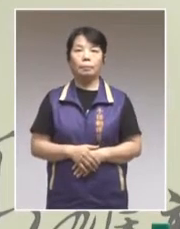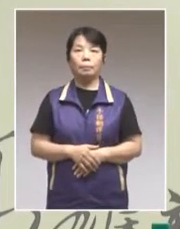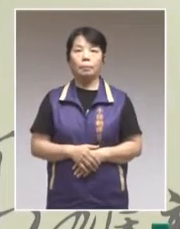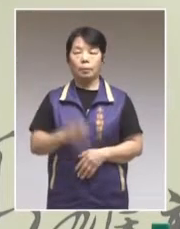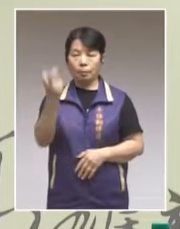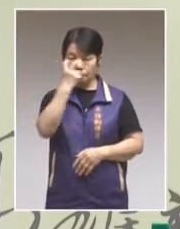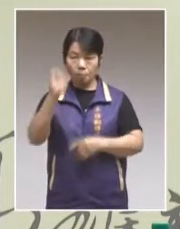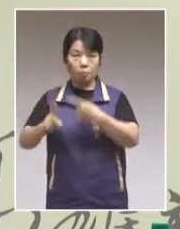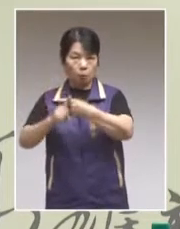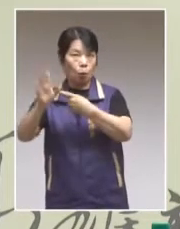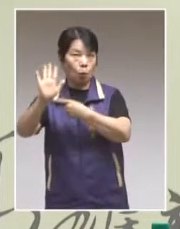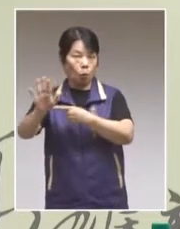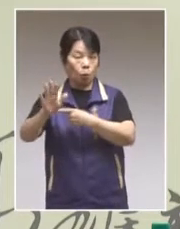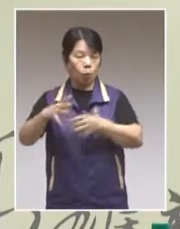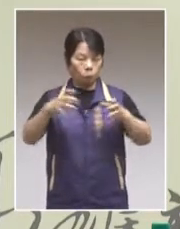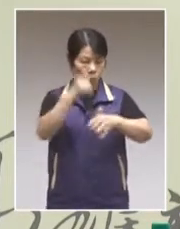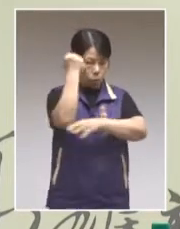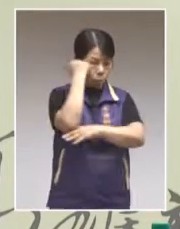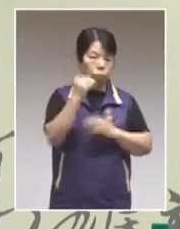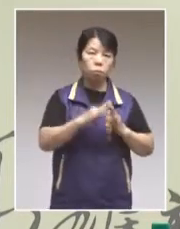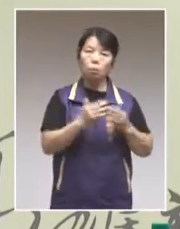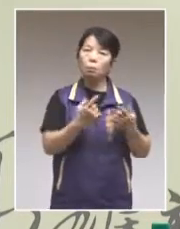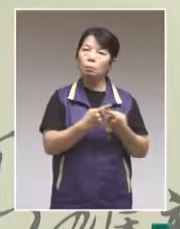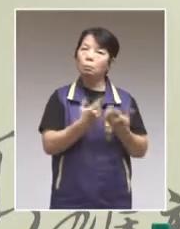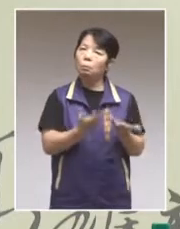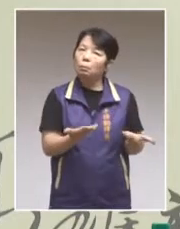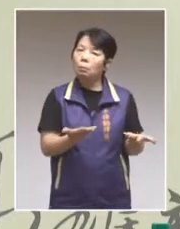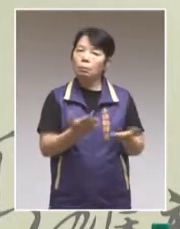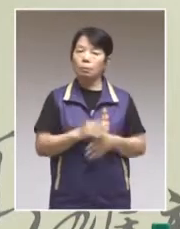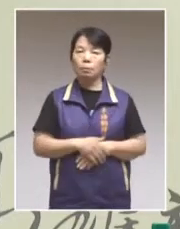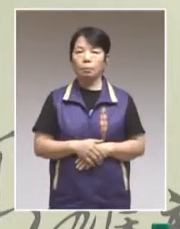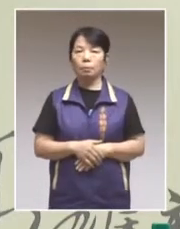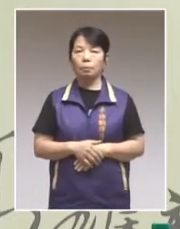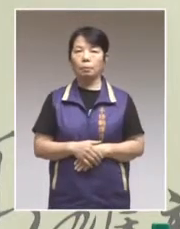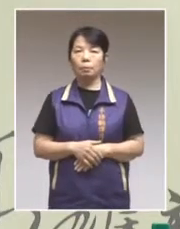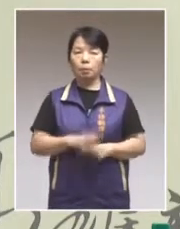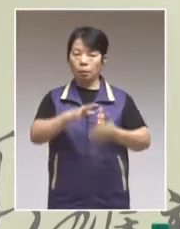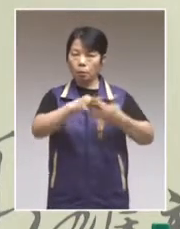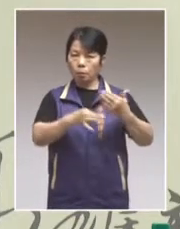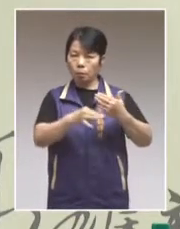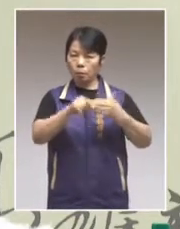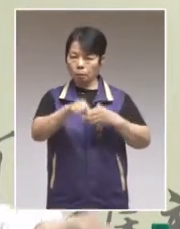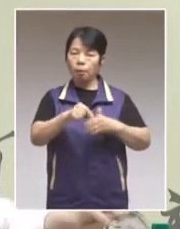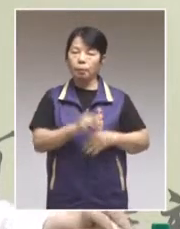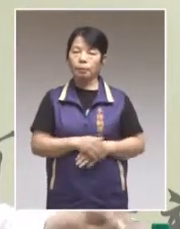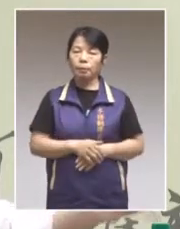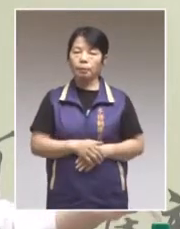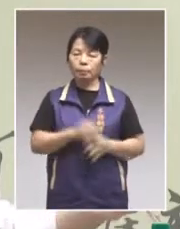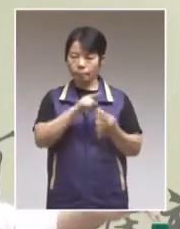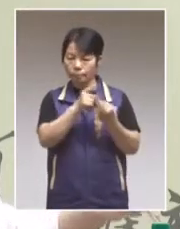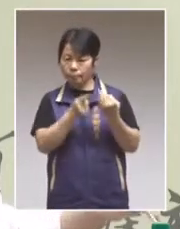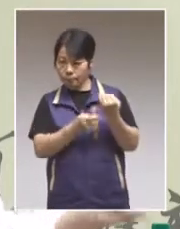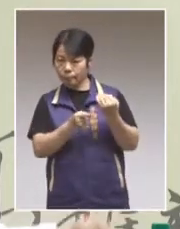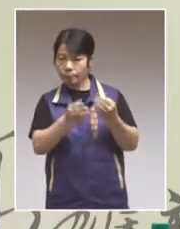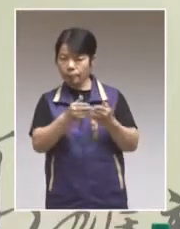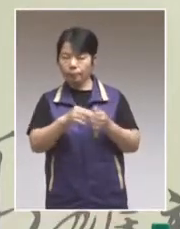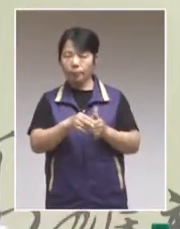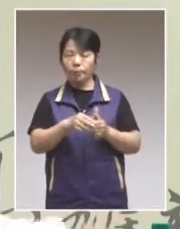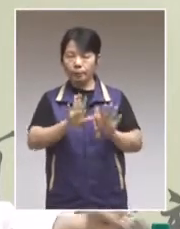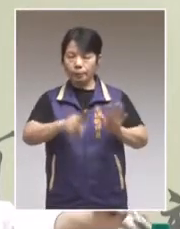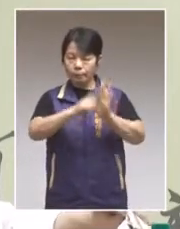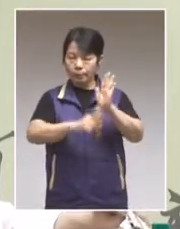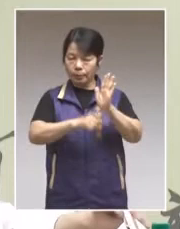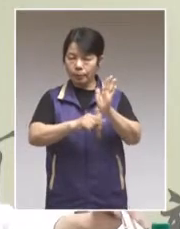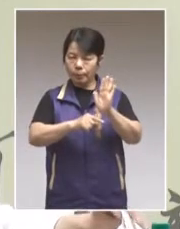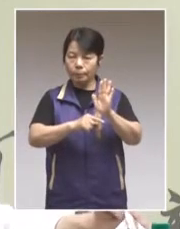有人确诊，那同住的家人怎么办呢？好，这个在规定的这个流程就简单的跟大家